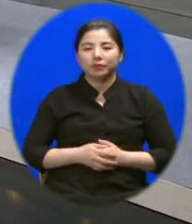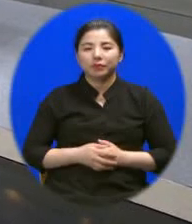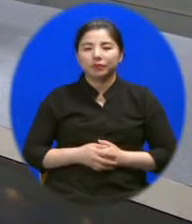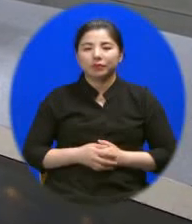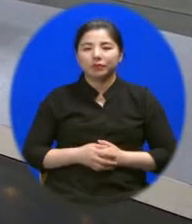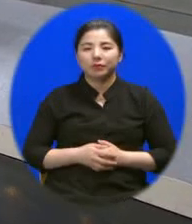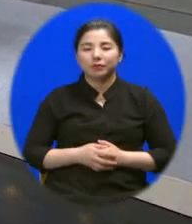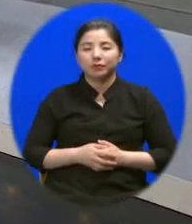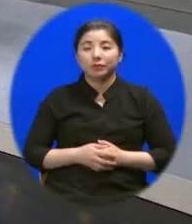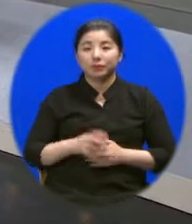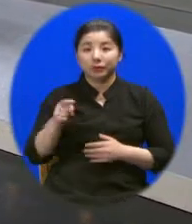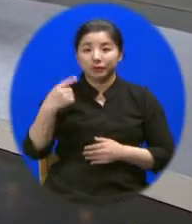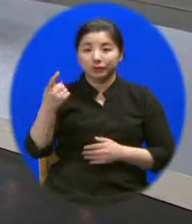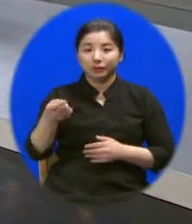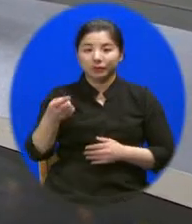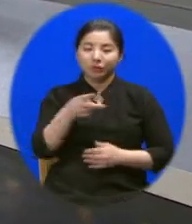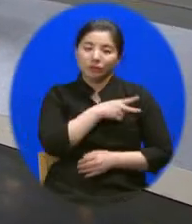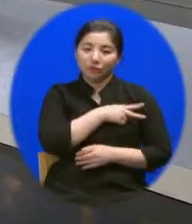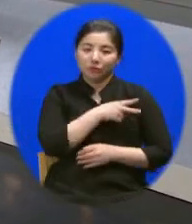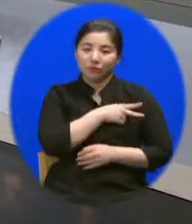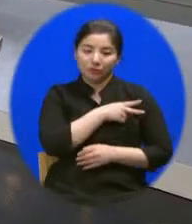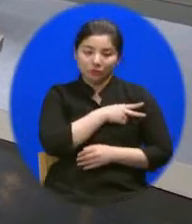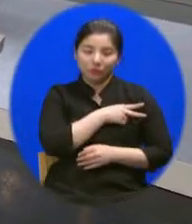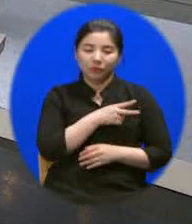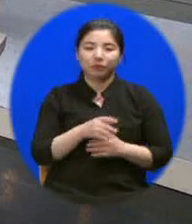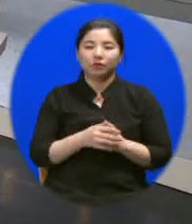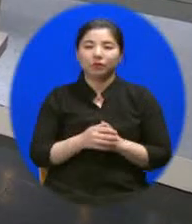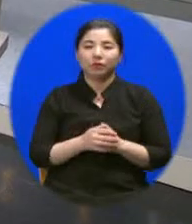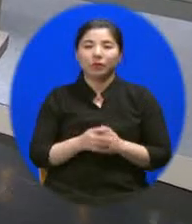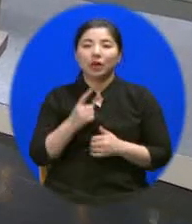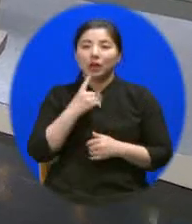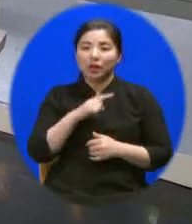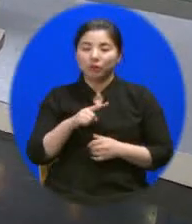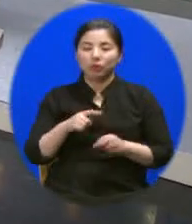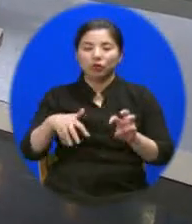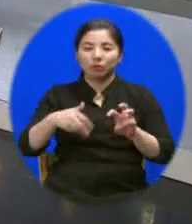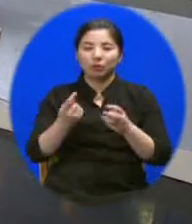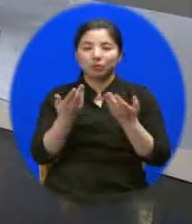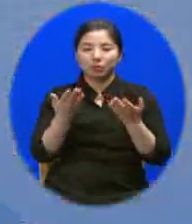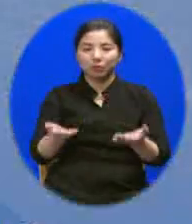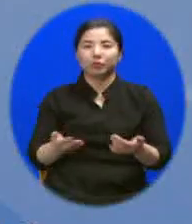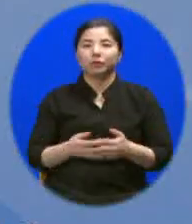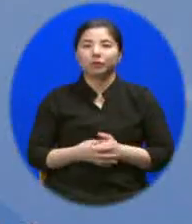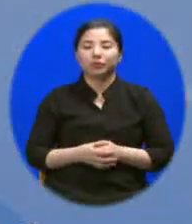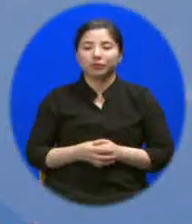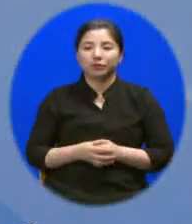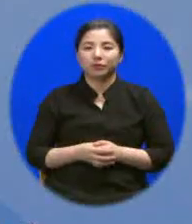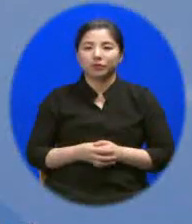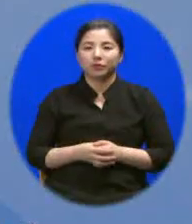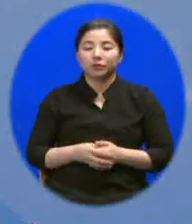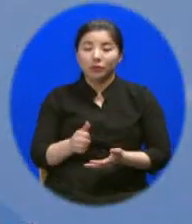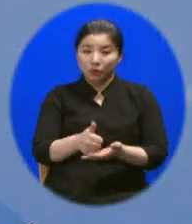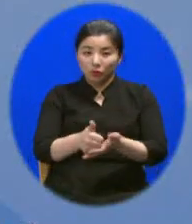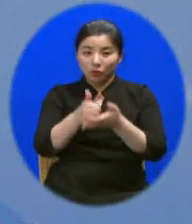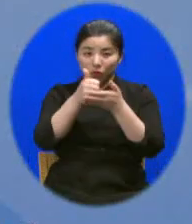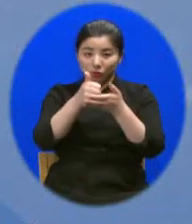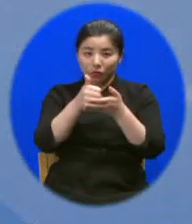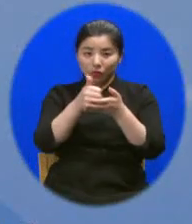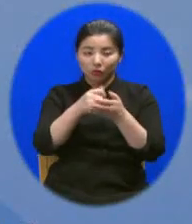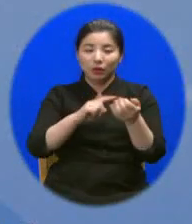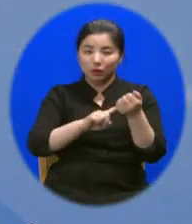4 다음은 경제에서 후보 순서입니다 역시 1분 30초 드립니다 존경하는